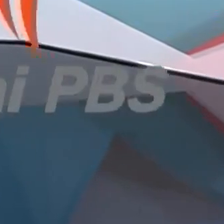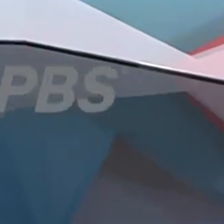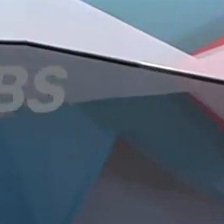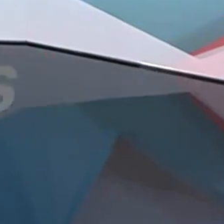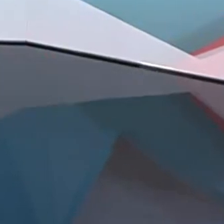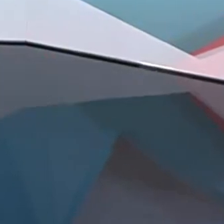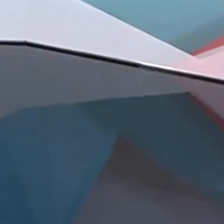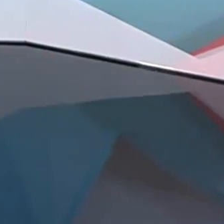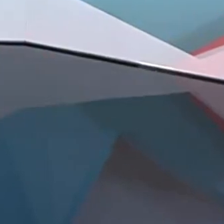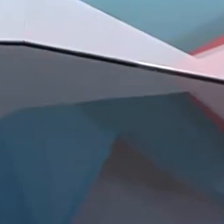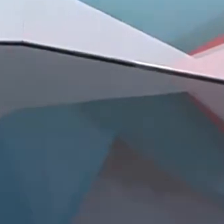วิ